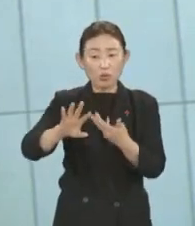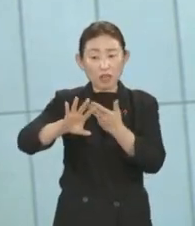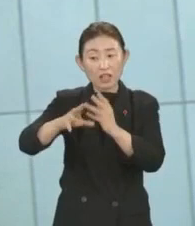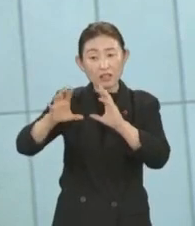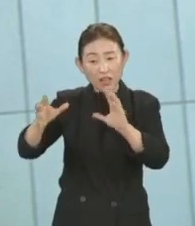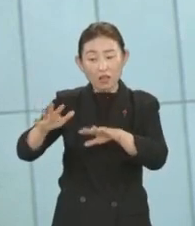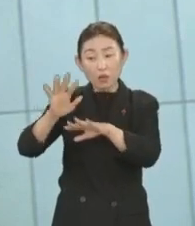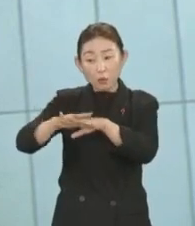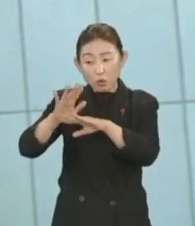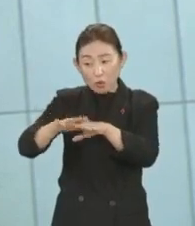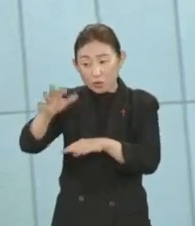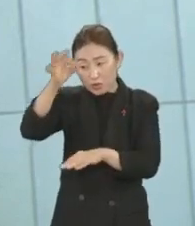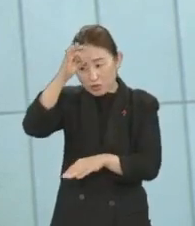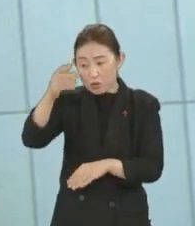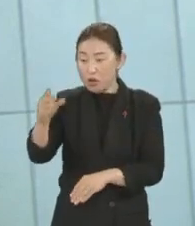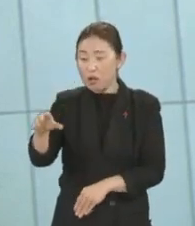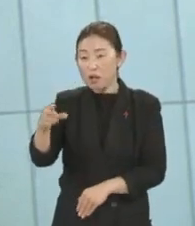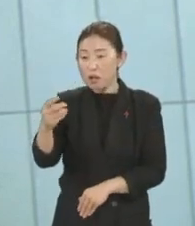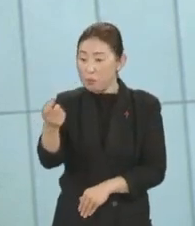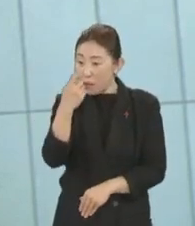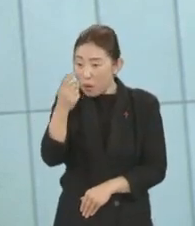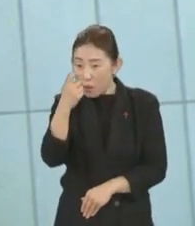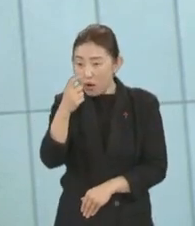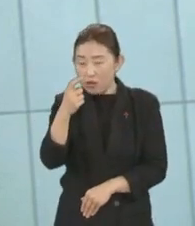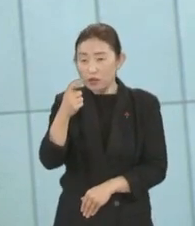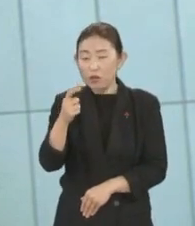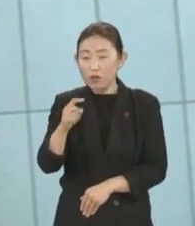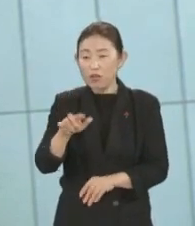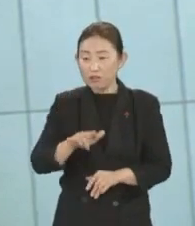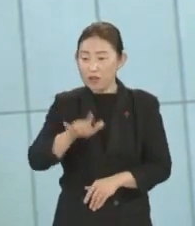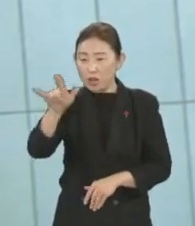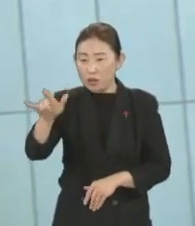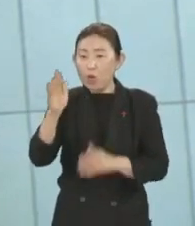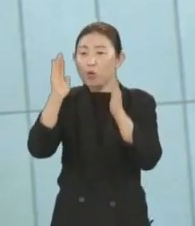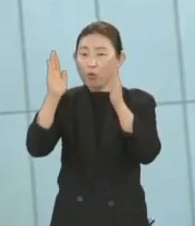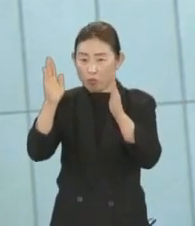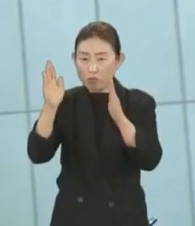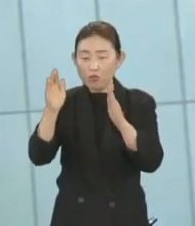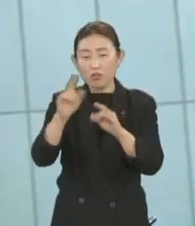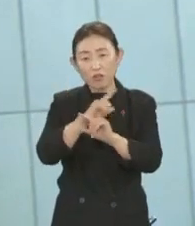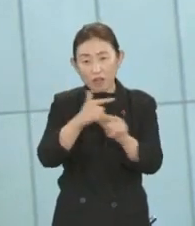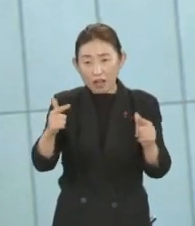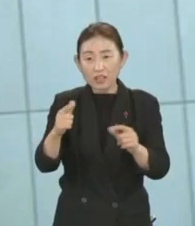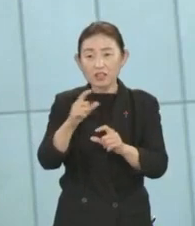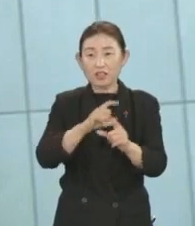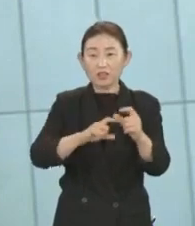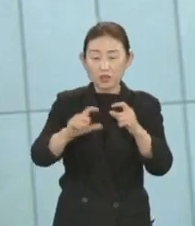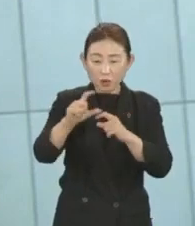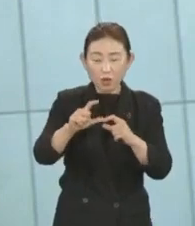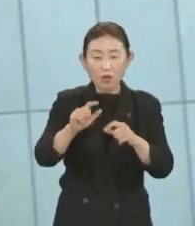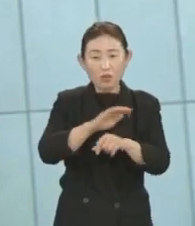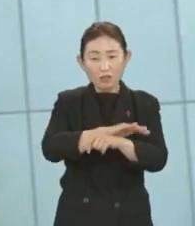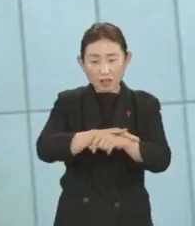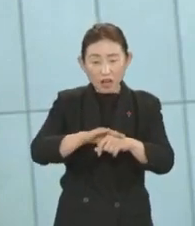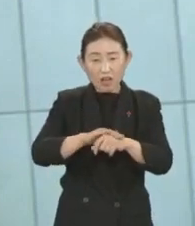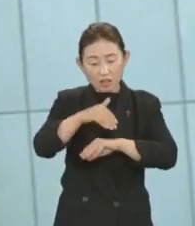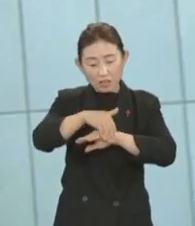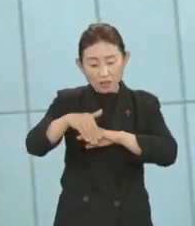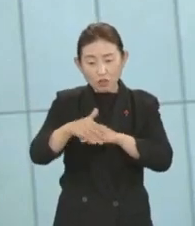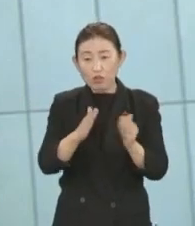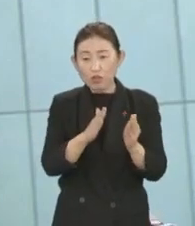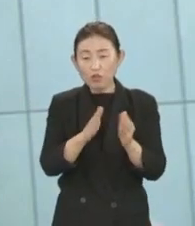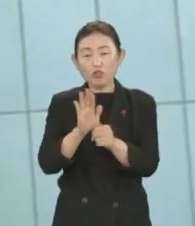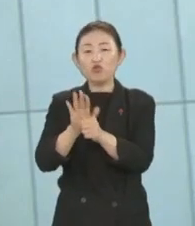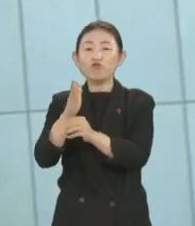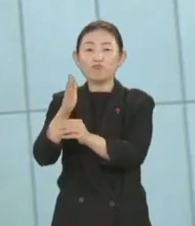연수라든가 다양한 그런 그 저 부분은 제가 더 정책 발굴을 해서 지원을 하고 있거든요.